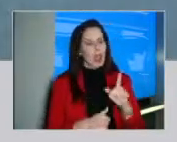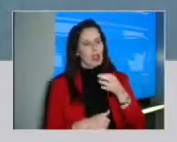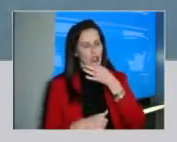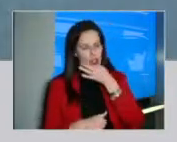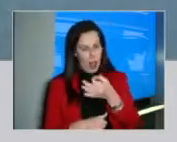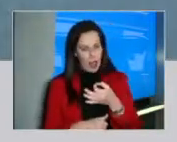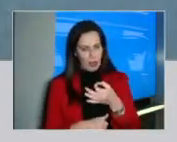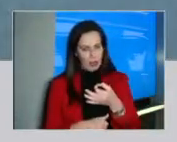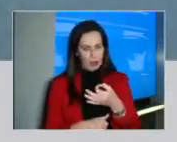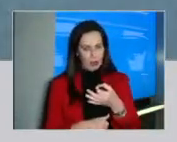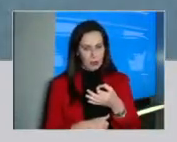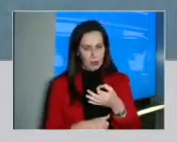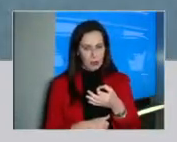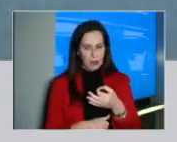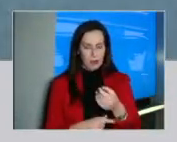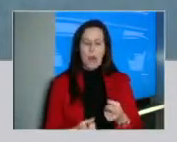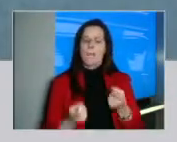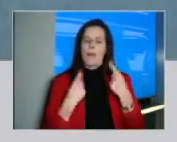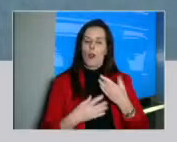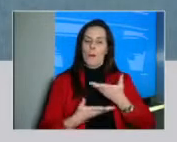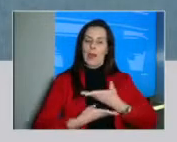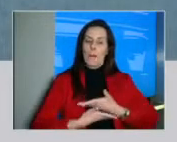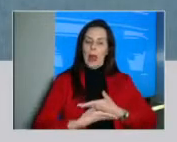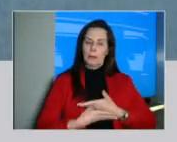היא, מאיפה שואבים